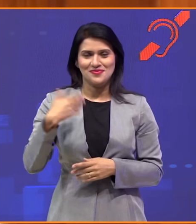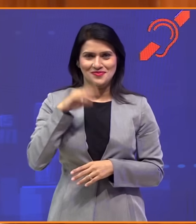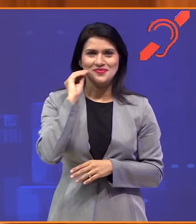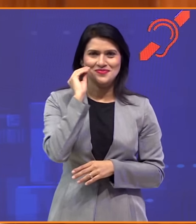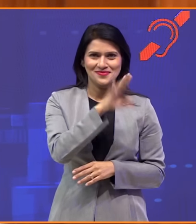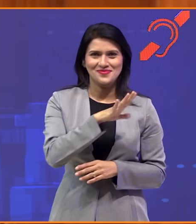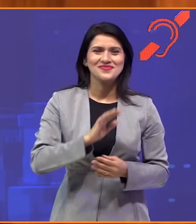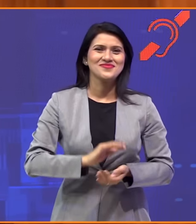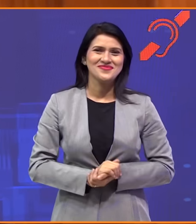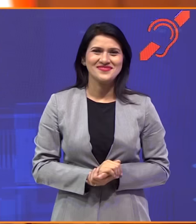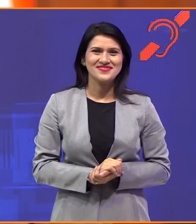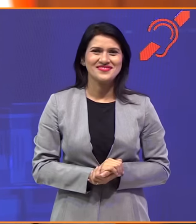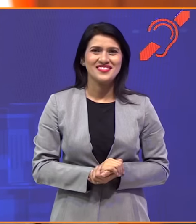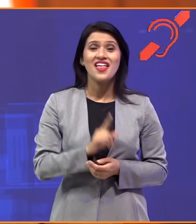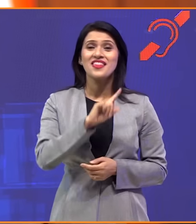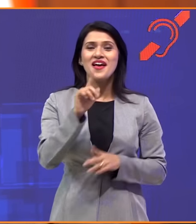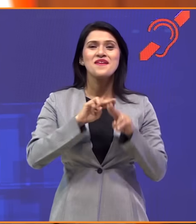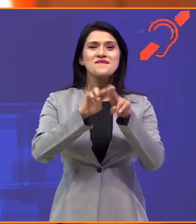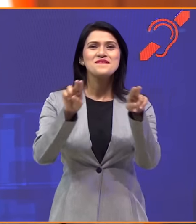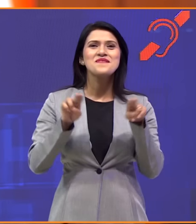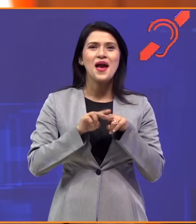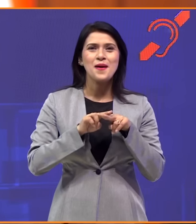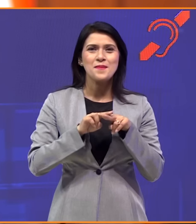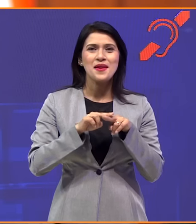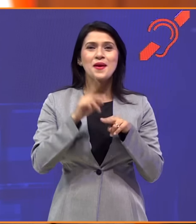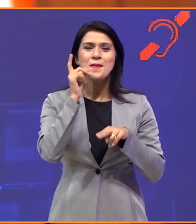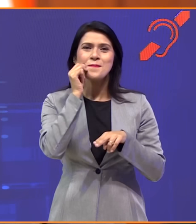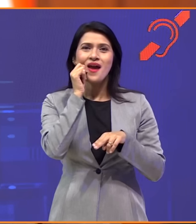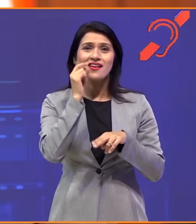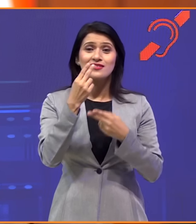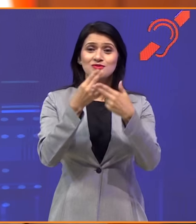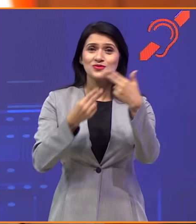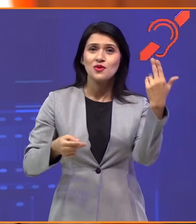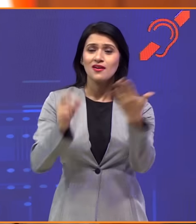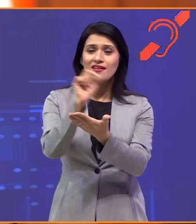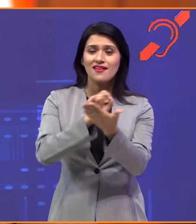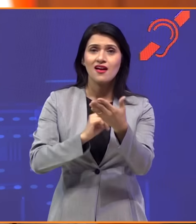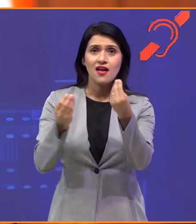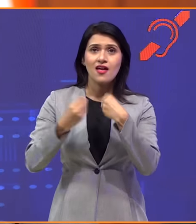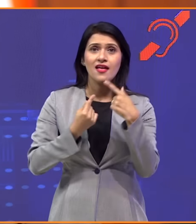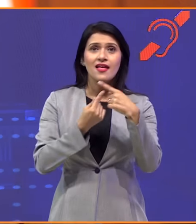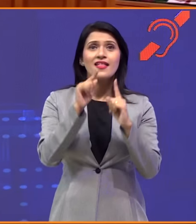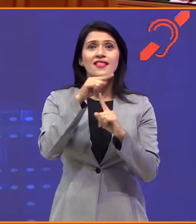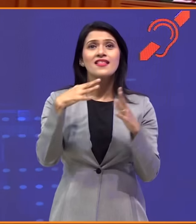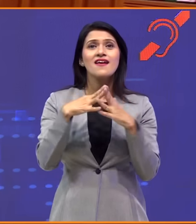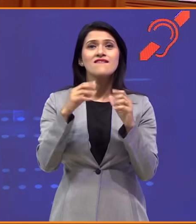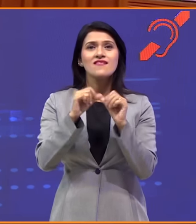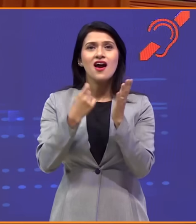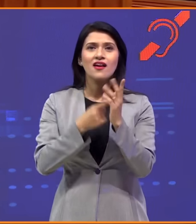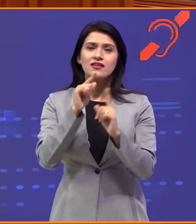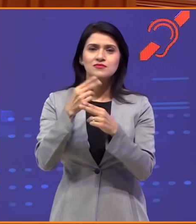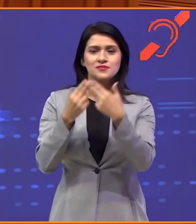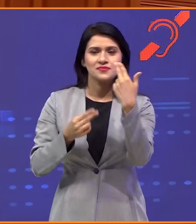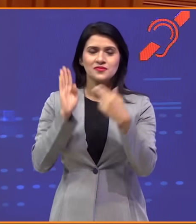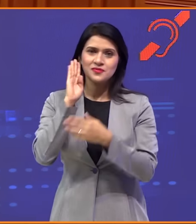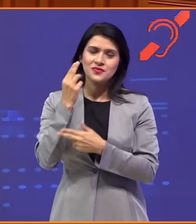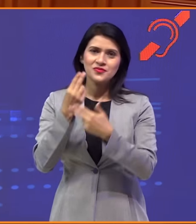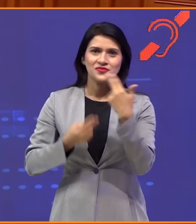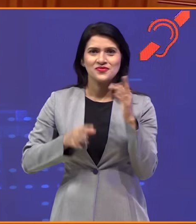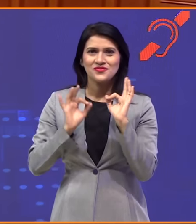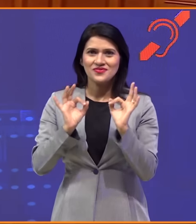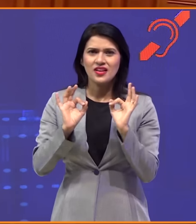हूं द फैमिली मैन जी उन्होंने आपको स्क्रिप्ट सुनाई तिवारी का कैरेक्टर बताया आपने पूरे ध्यान से सुन लिया उसके बाद